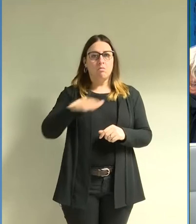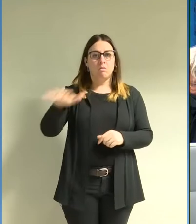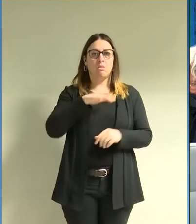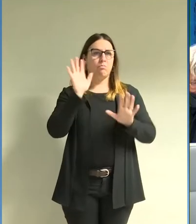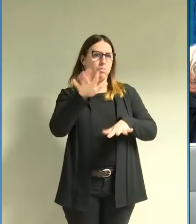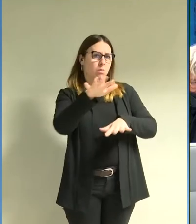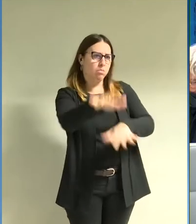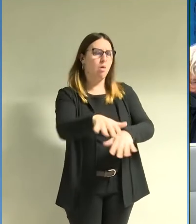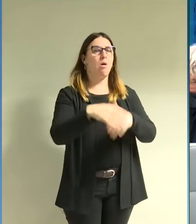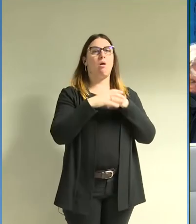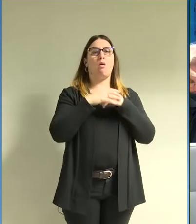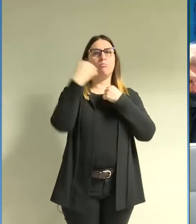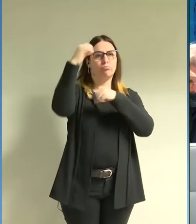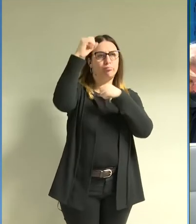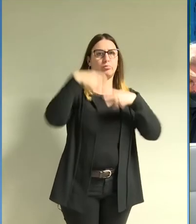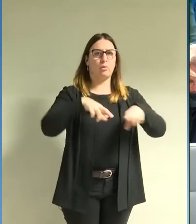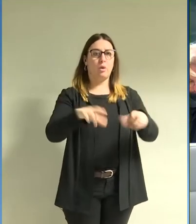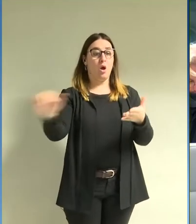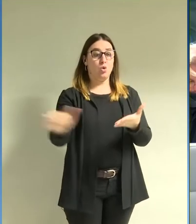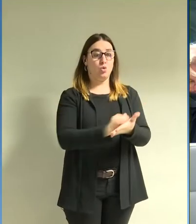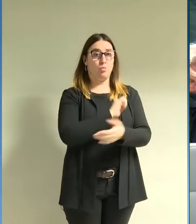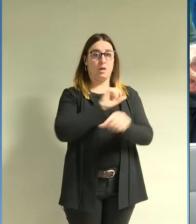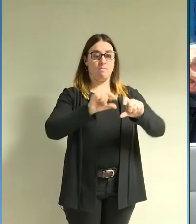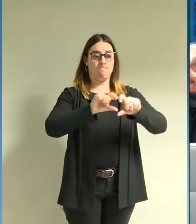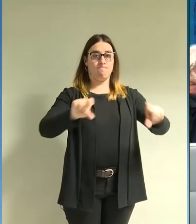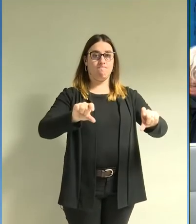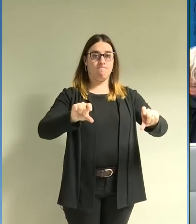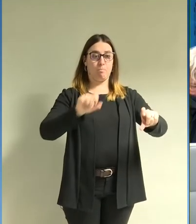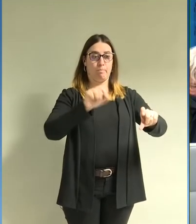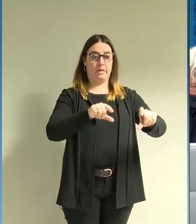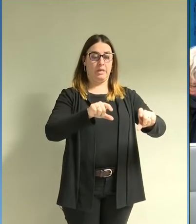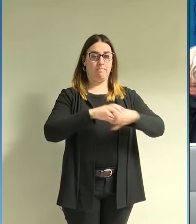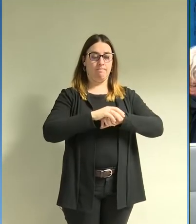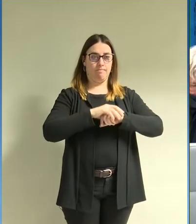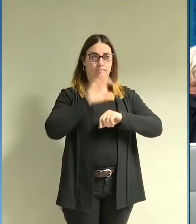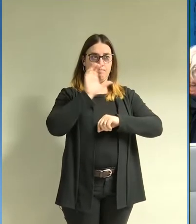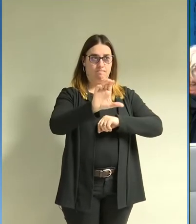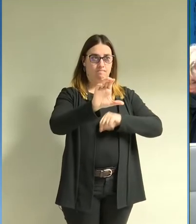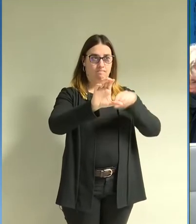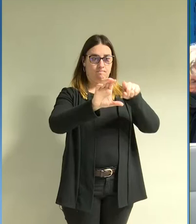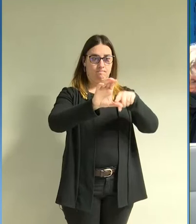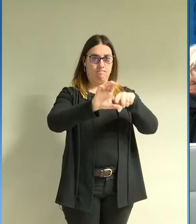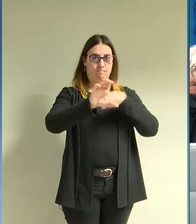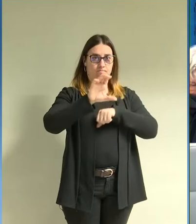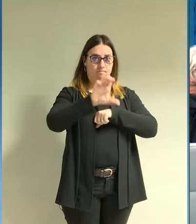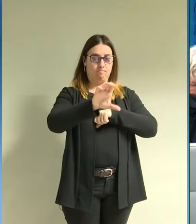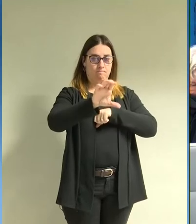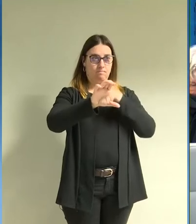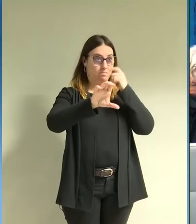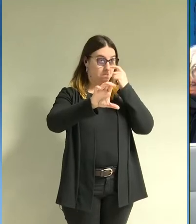rue c'est donc supprimés dans ce paragraphe qui n'est plus